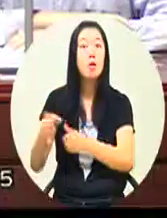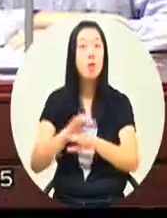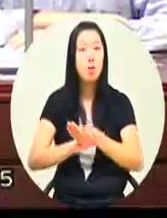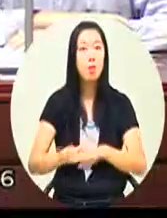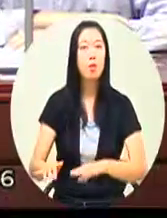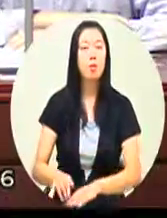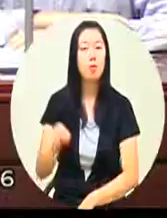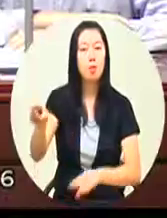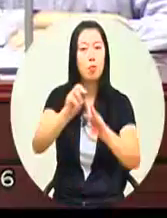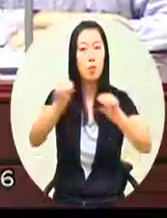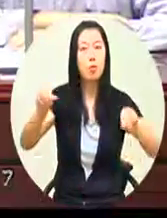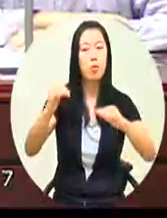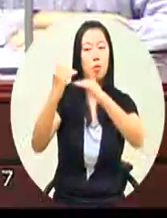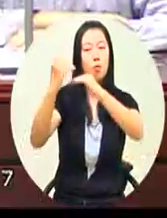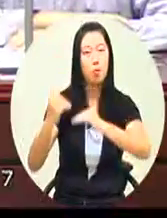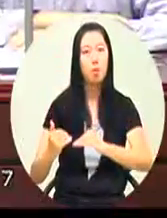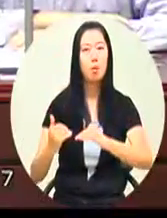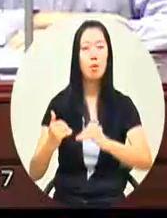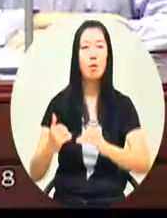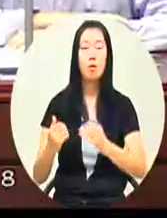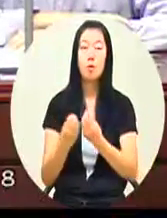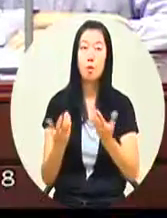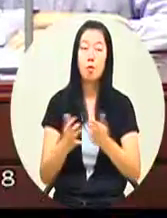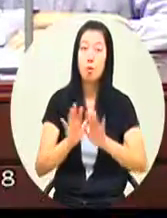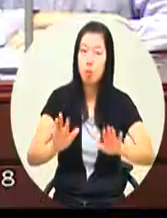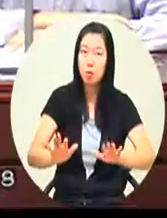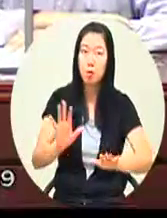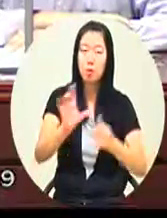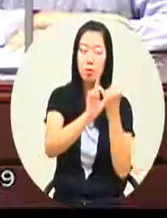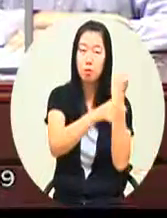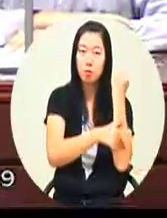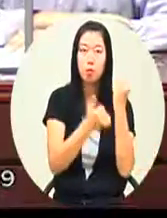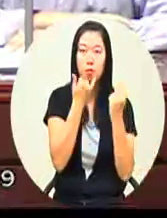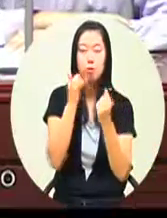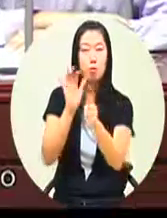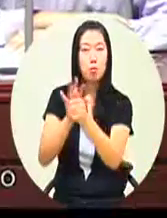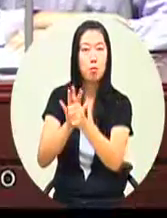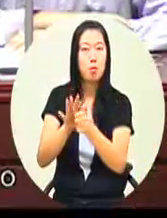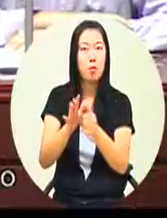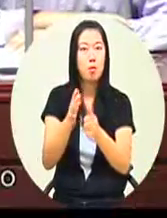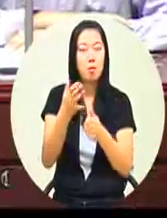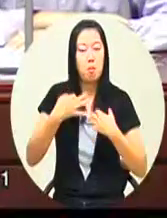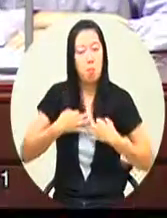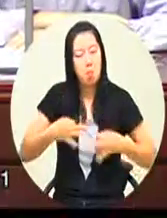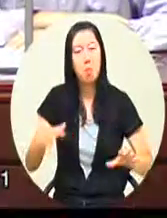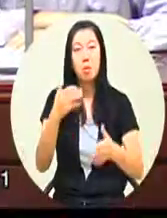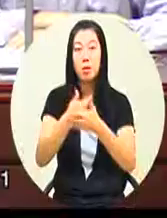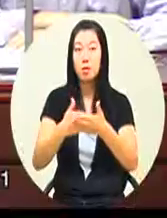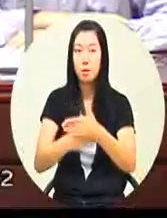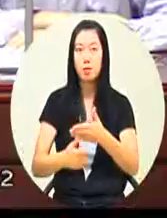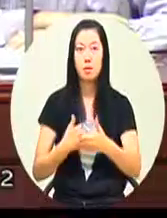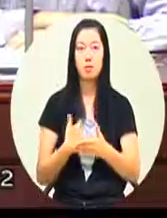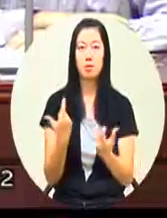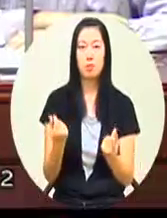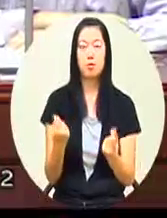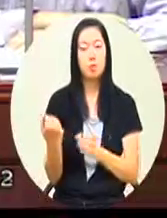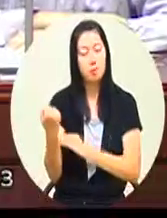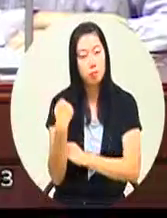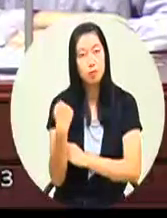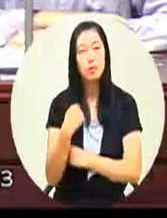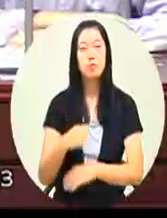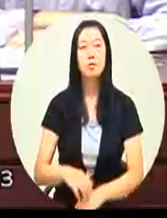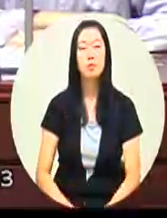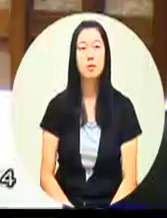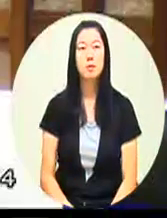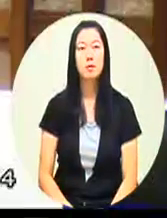地势较低，要安怎用现有的这种方法，予伊的灾害损失较少的吼。这部分阮即摆有继续在努力。